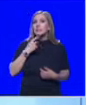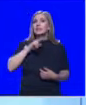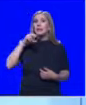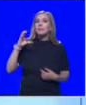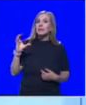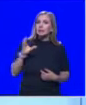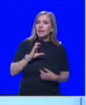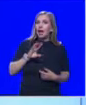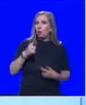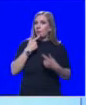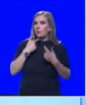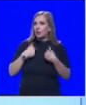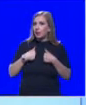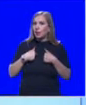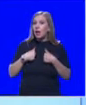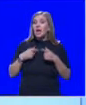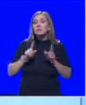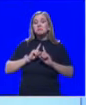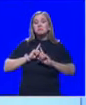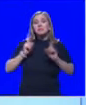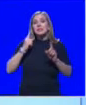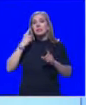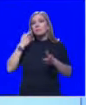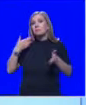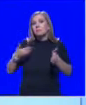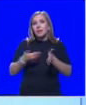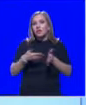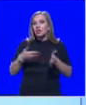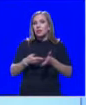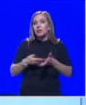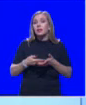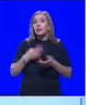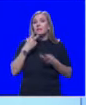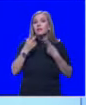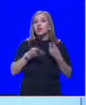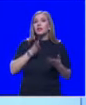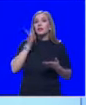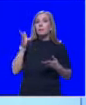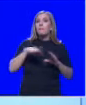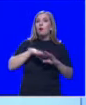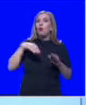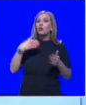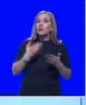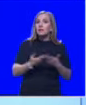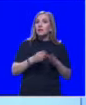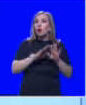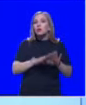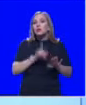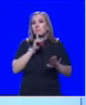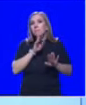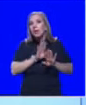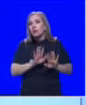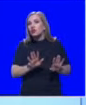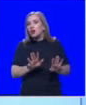ме питате, не знам какви са причините, както виждате. Там оставката остана в едно